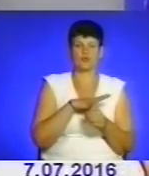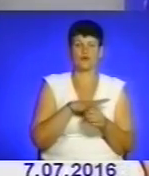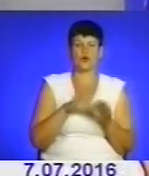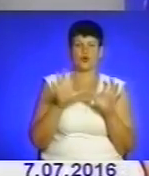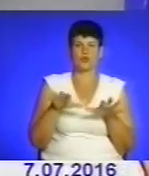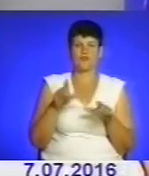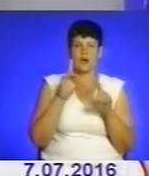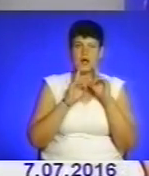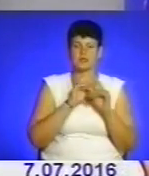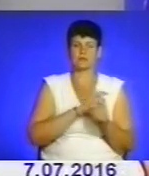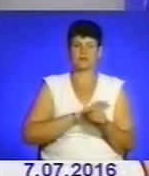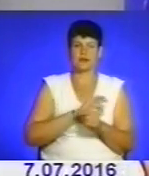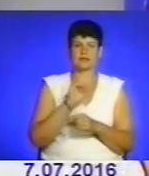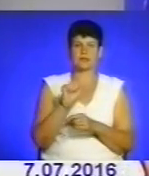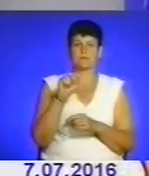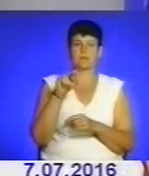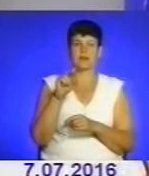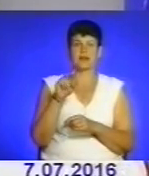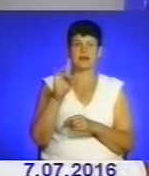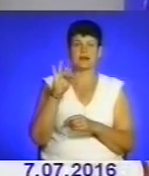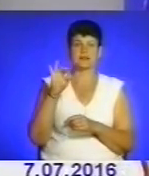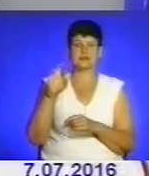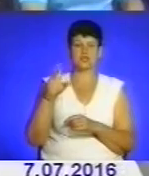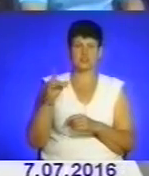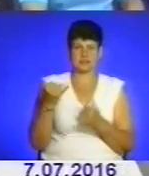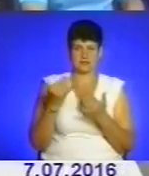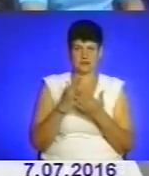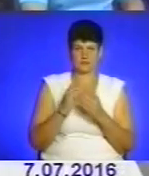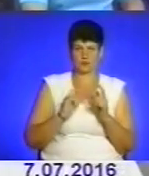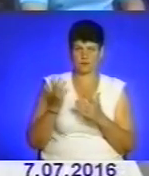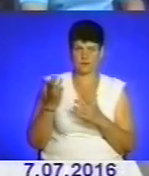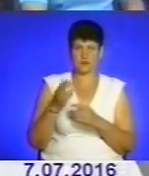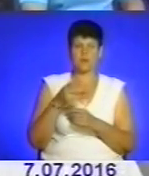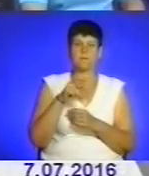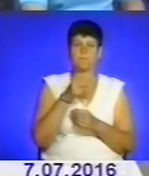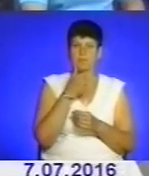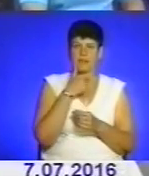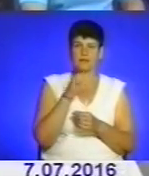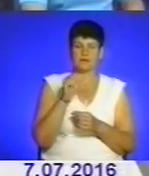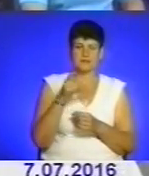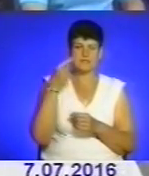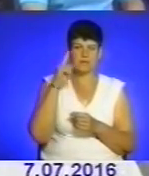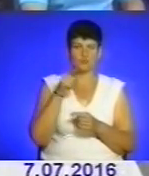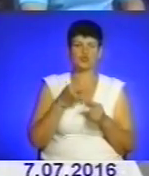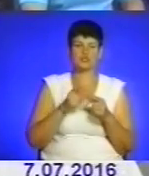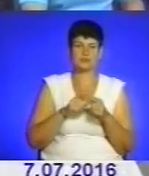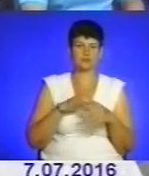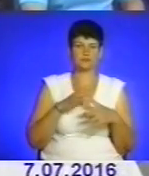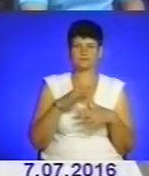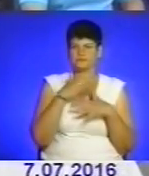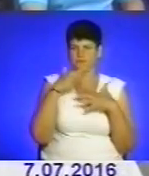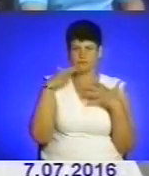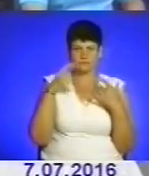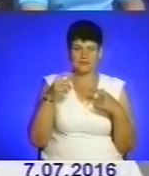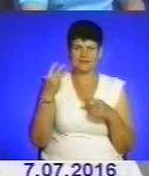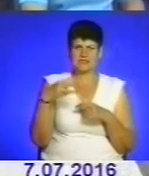Присяжний, який зараз у нашій студії. Вітаю вас. Доброго дня. Отож, пане Андрію, знаємо, що цей марш був справді велелюдний, 35 тисяч